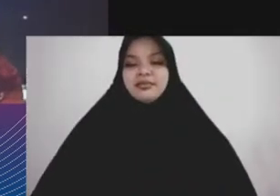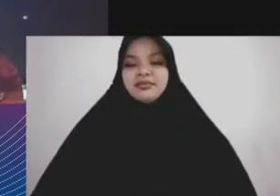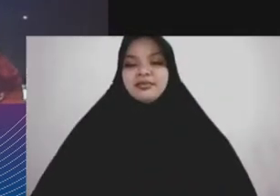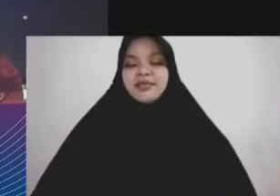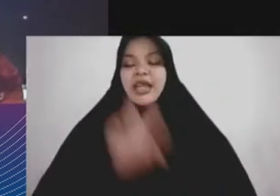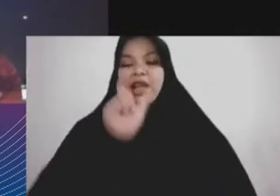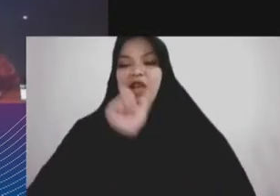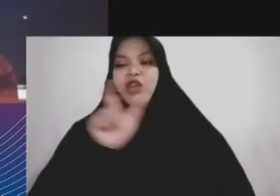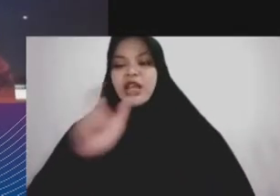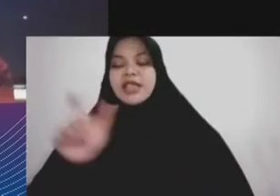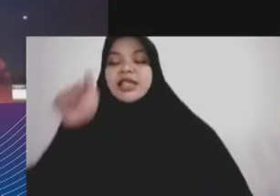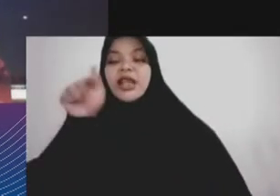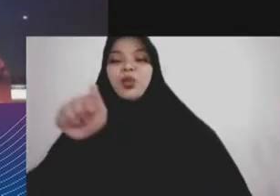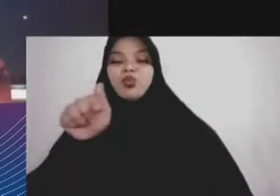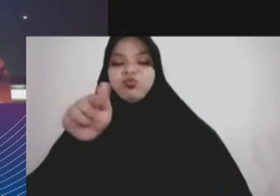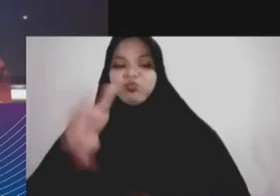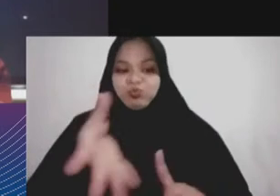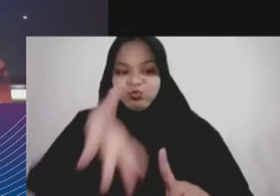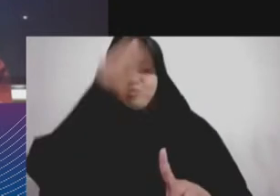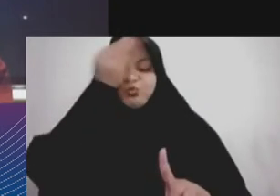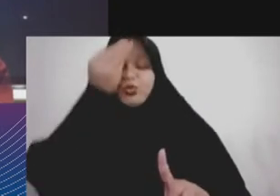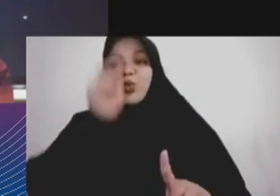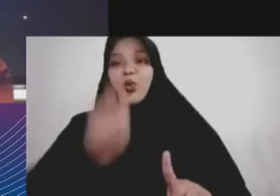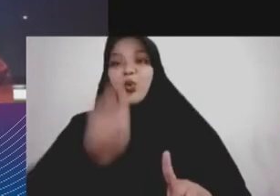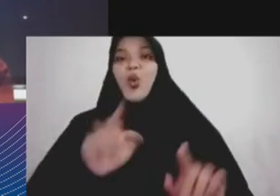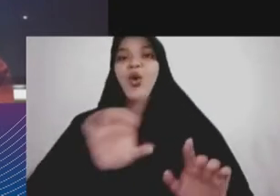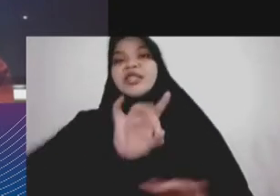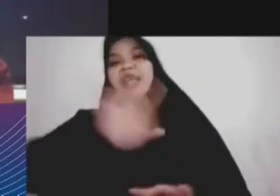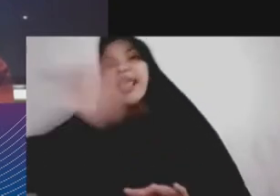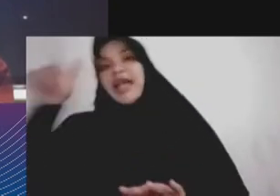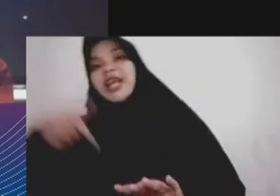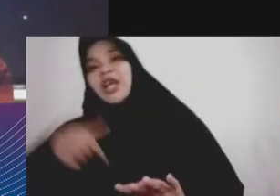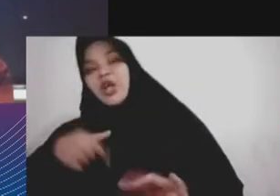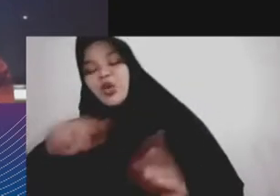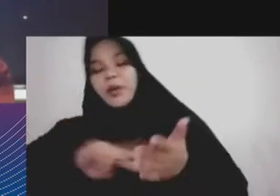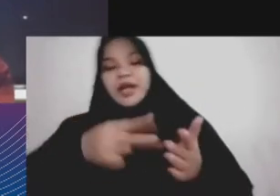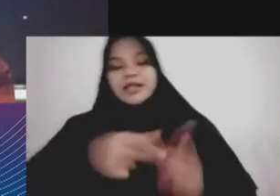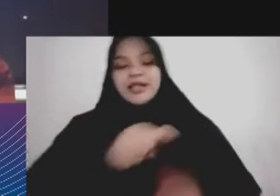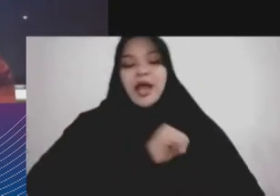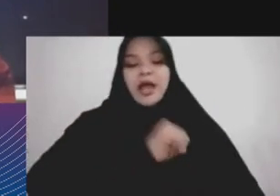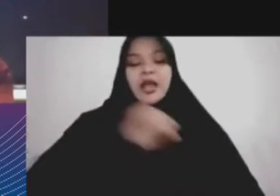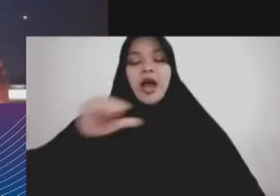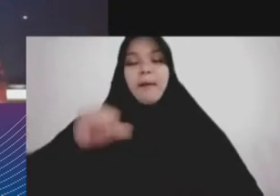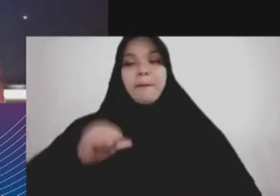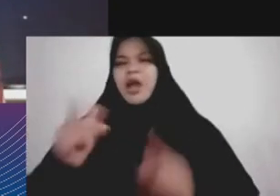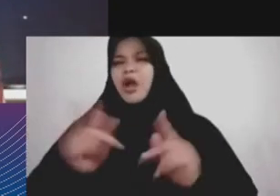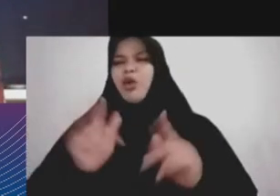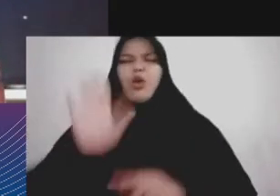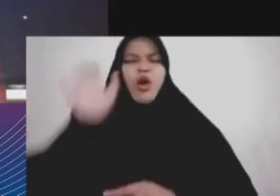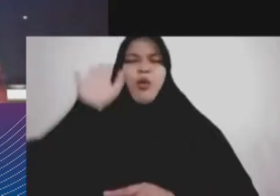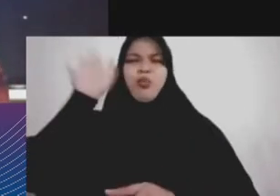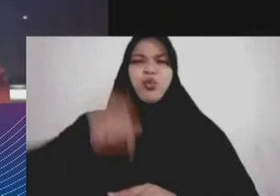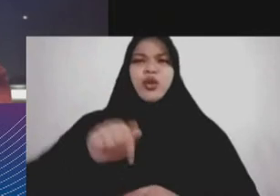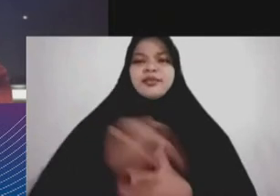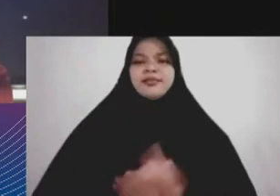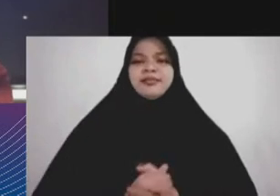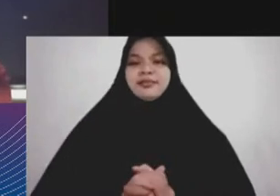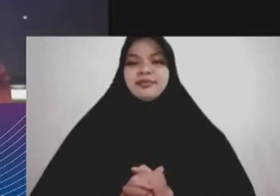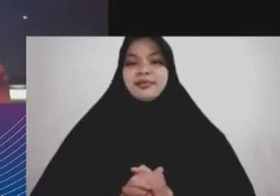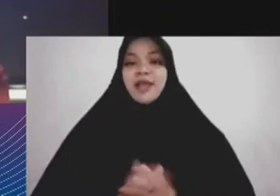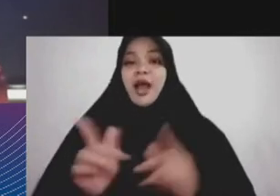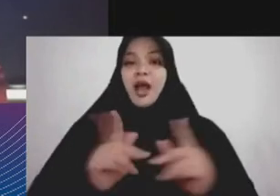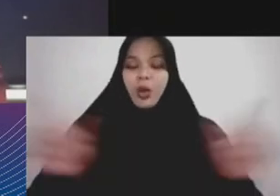definisi-definisi itu. Nah, selain itu ya interpretasi agama bahwa tidak mungkinlah kalau misalnya dalam